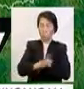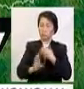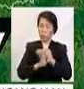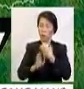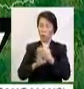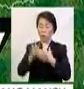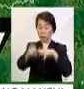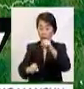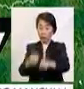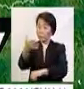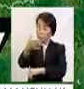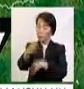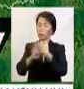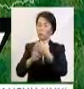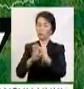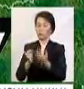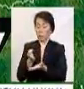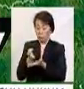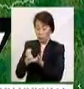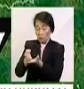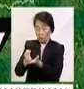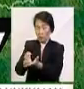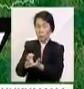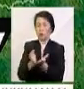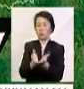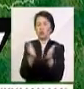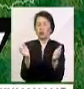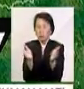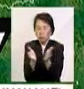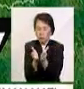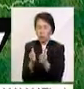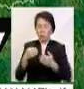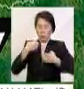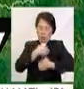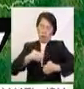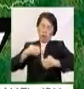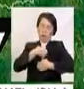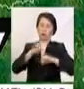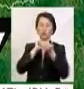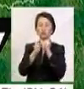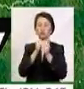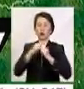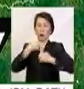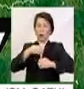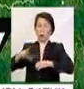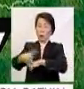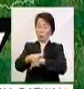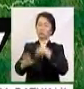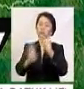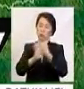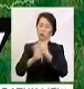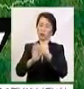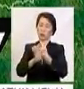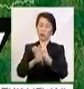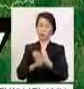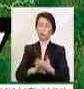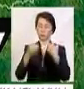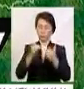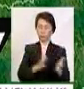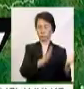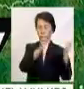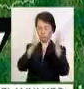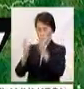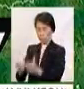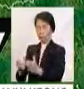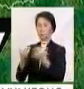termasuklah menangkap ikan, perkhidmatan feri, bot-bot kecil, rekreasi laut dan juga sukan laut. Baik, seterusnya untuk melihat keadaan cuaca